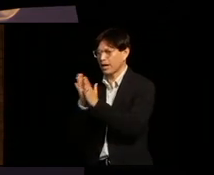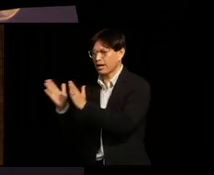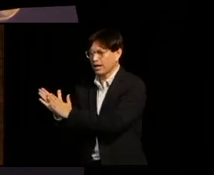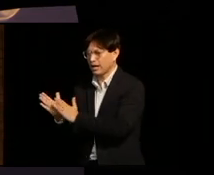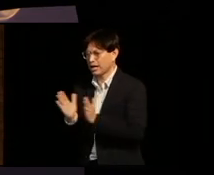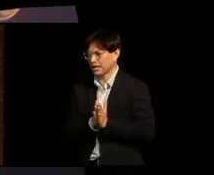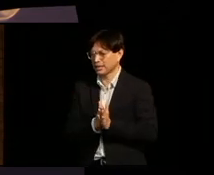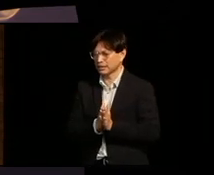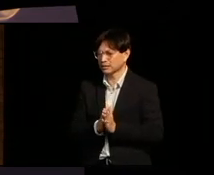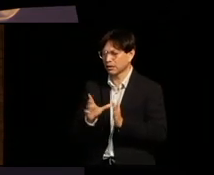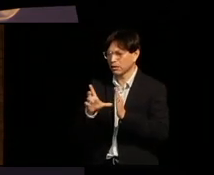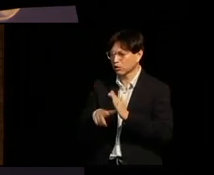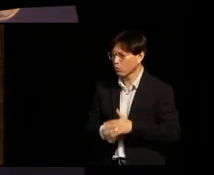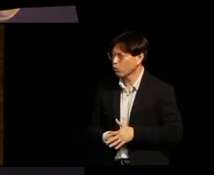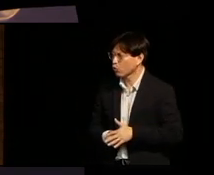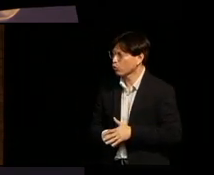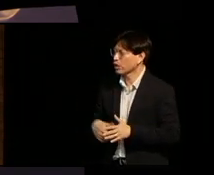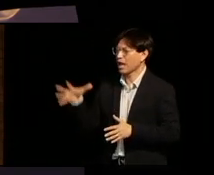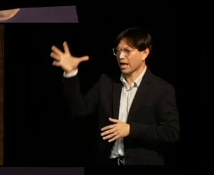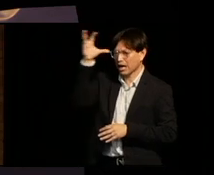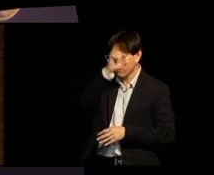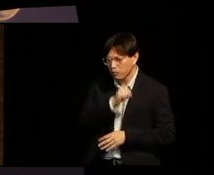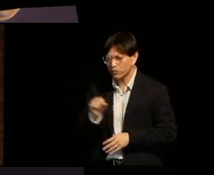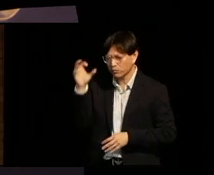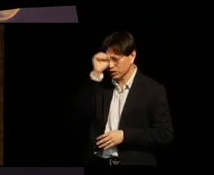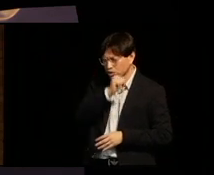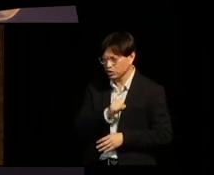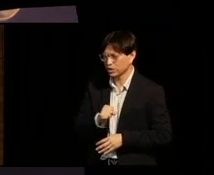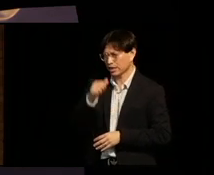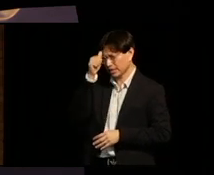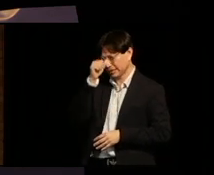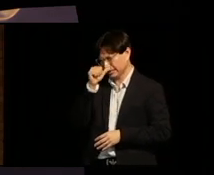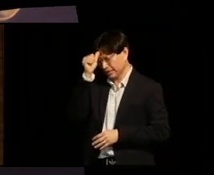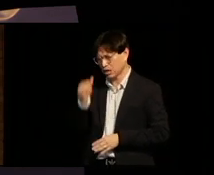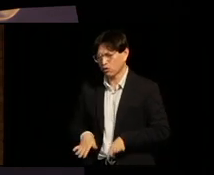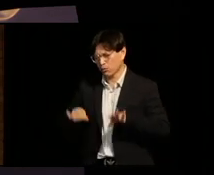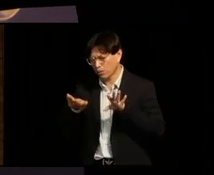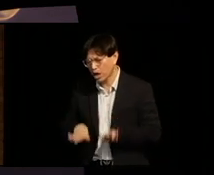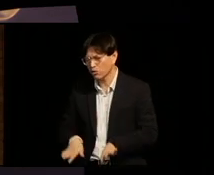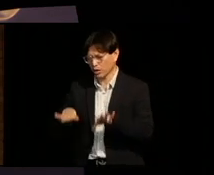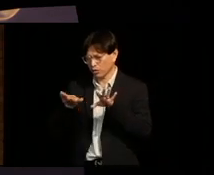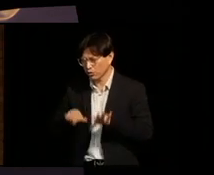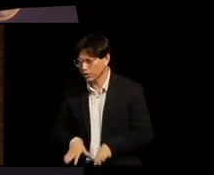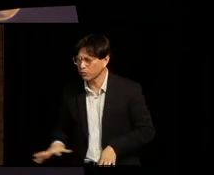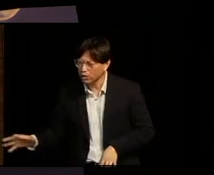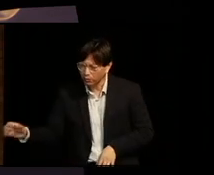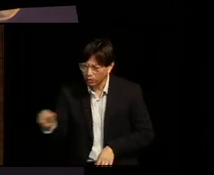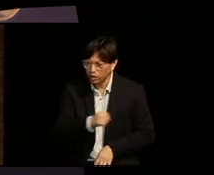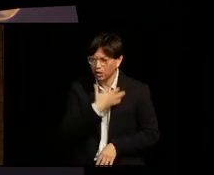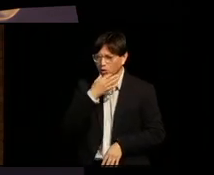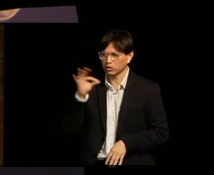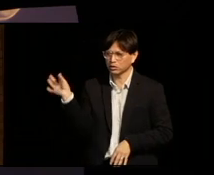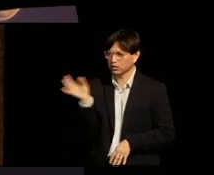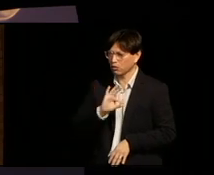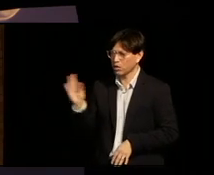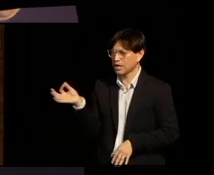attrazione Allora la chiesa cresce perché le comunità cristiane piano piano recuperano questa cosa bella veramente questo essere